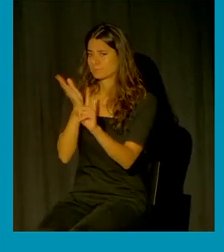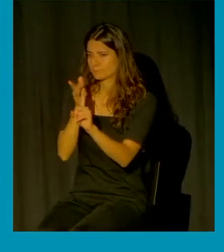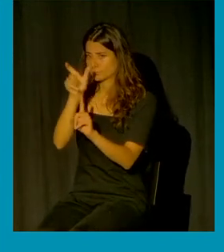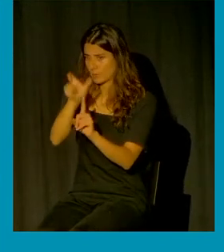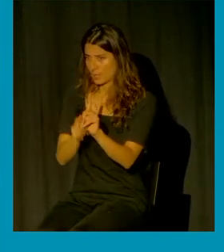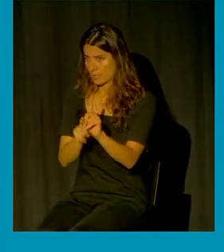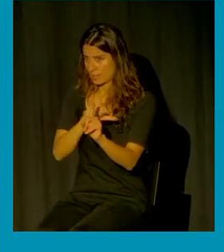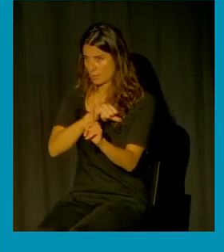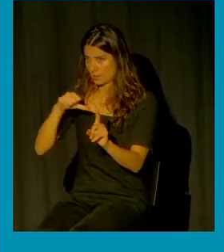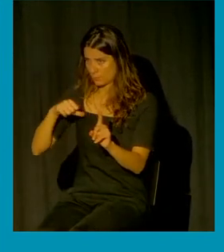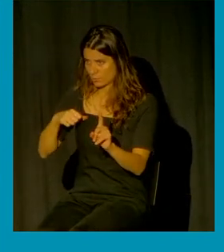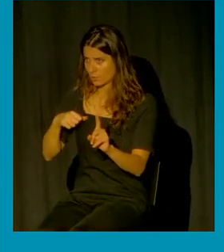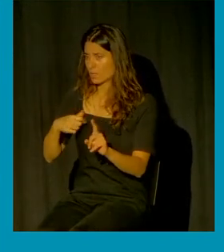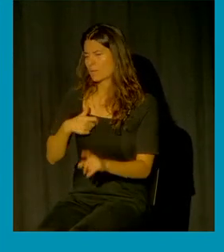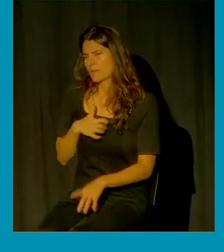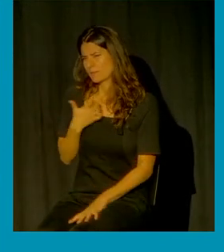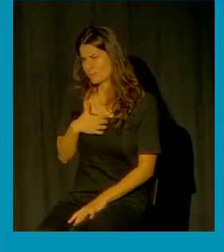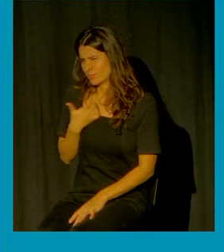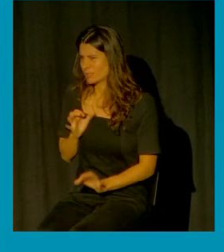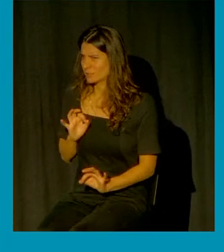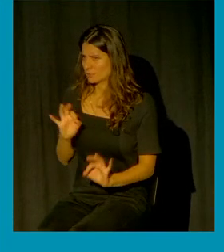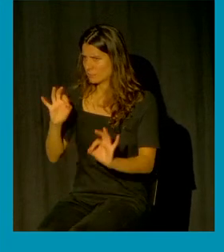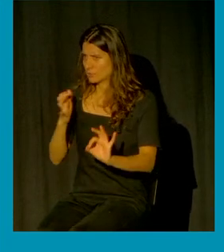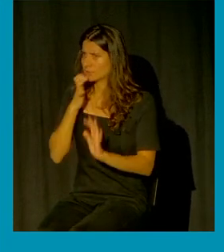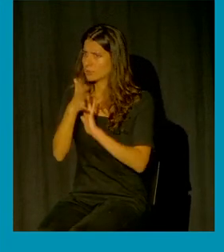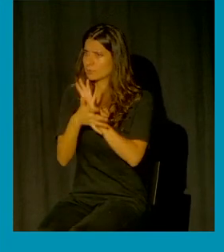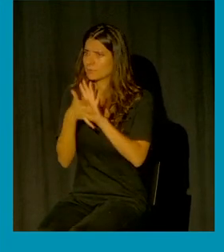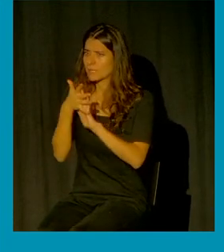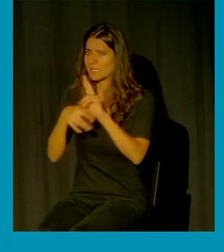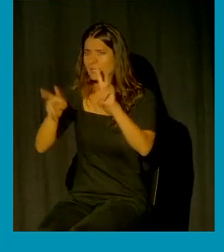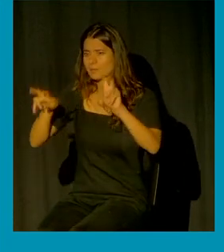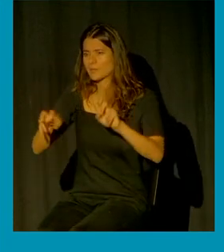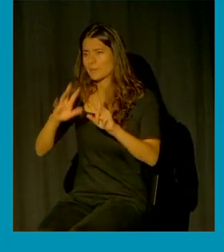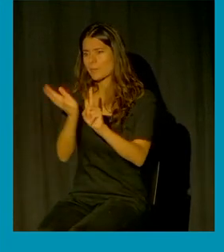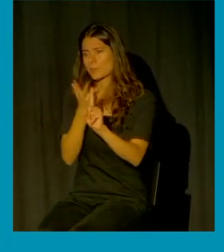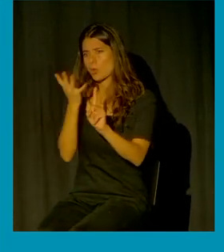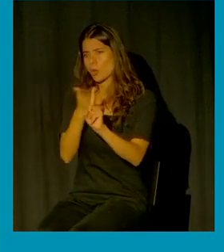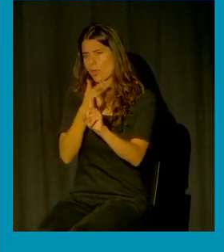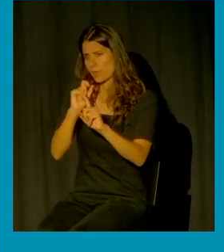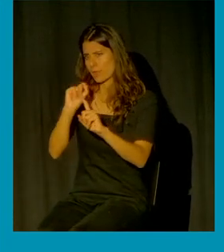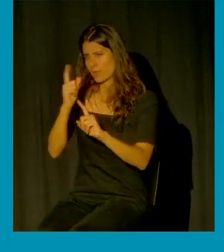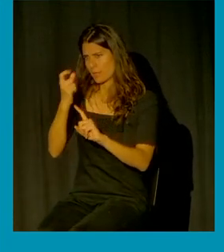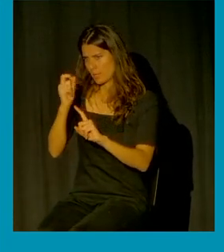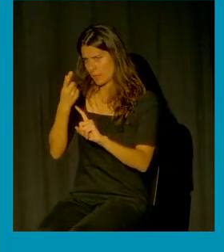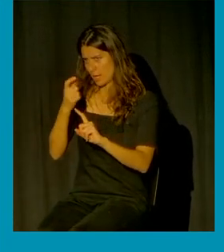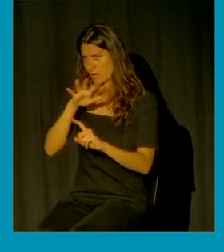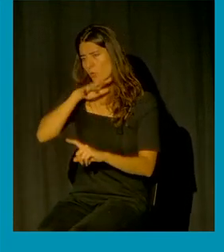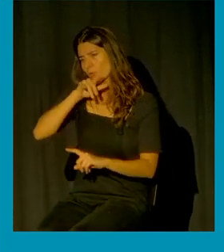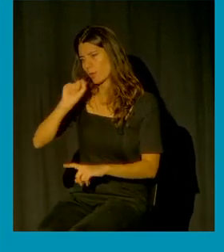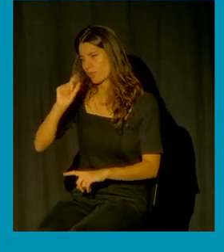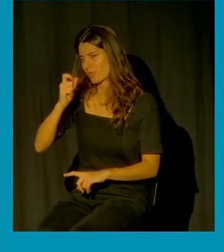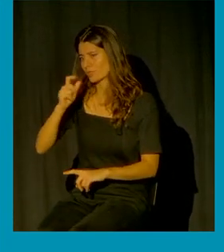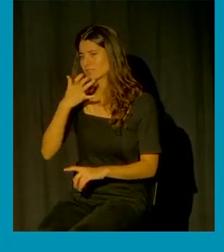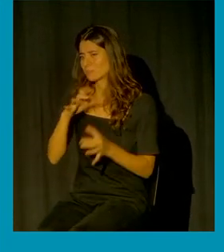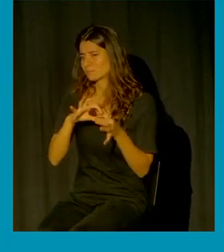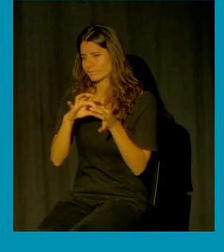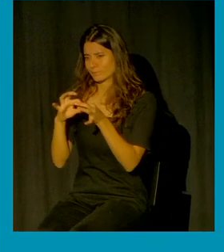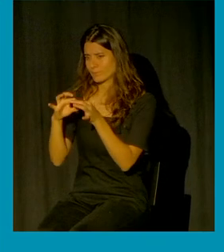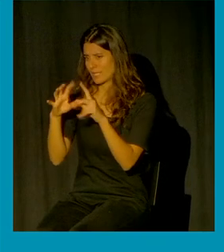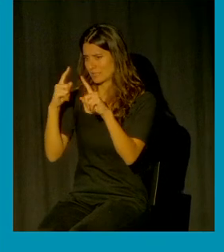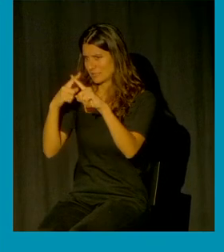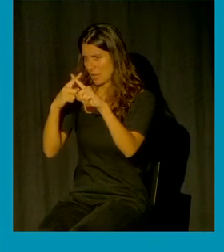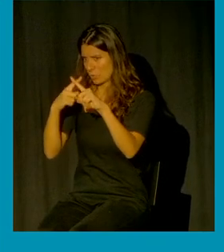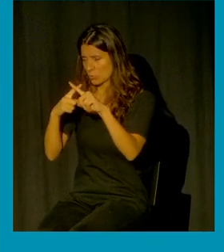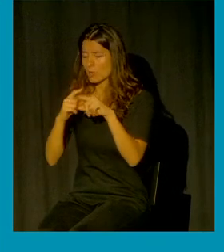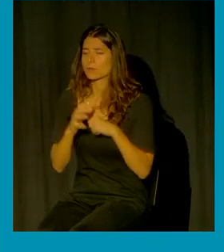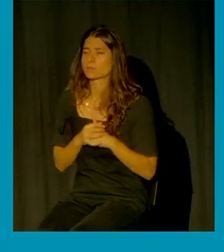a mi em molesta especialment quan parlem de violències digitals sobretot les sexuals que d'alguna manera tot això s